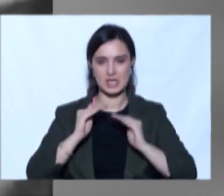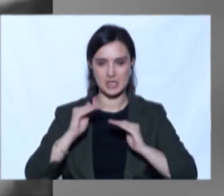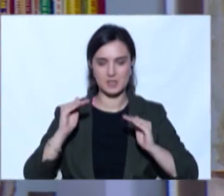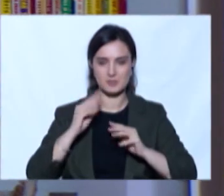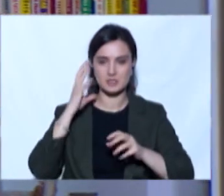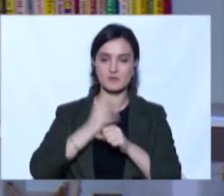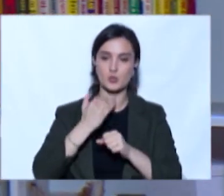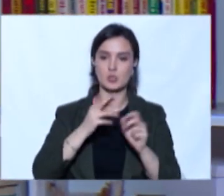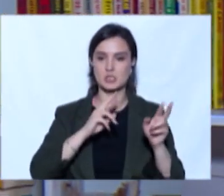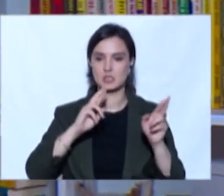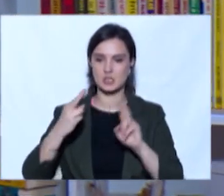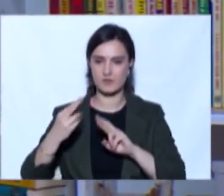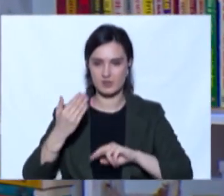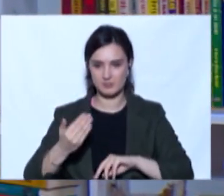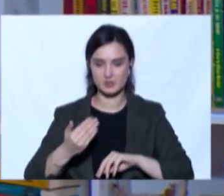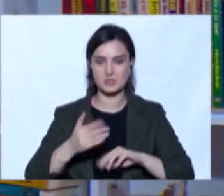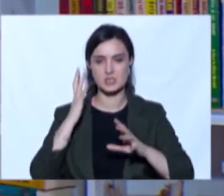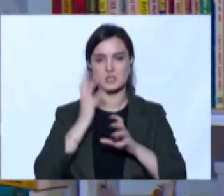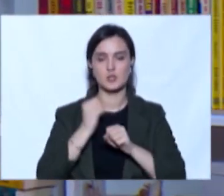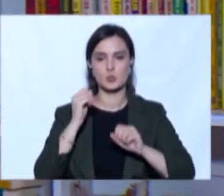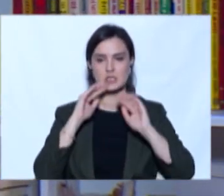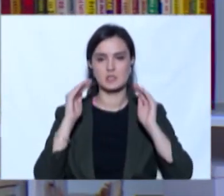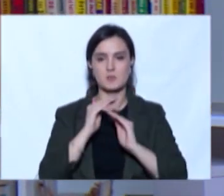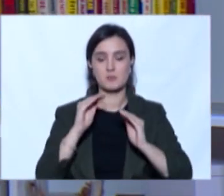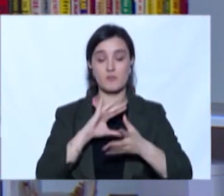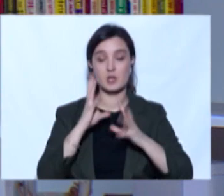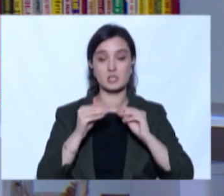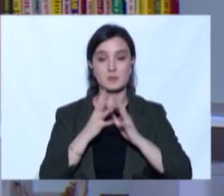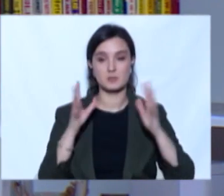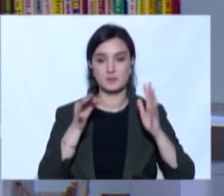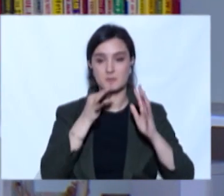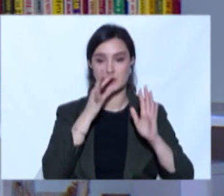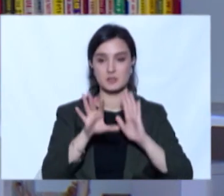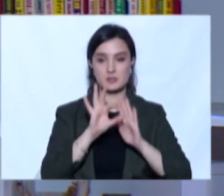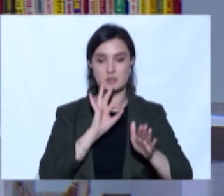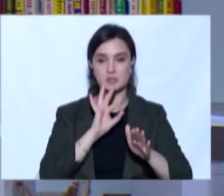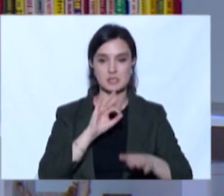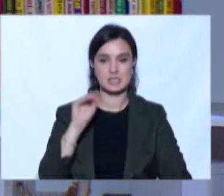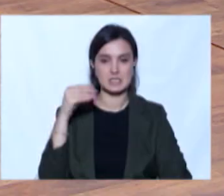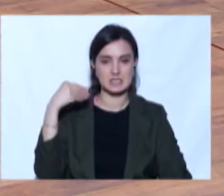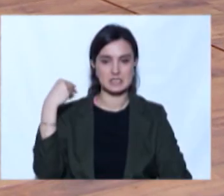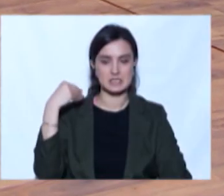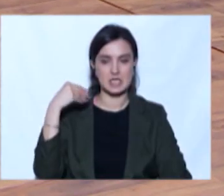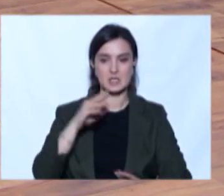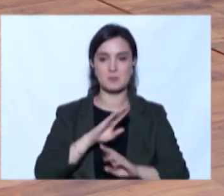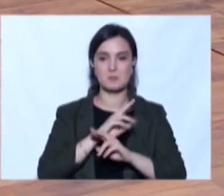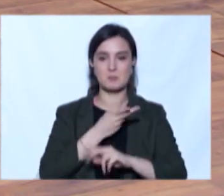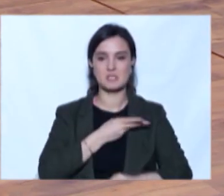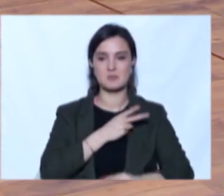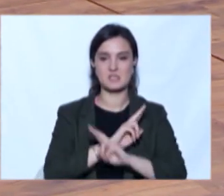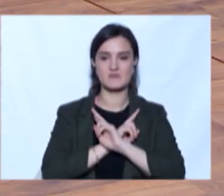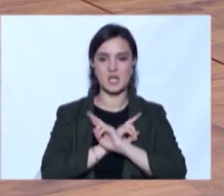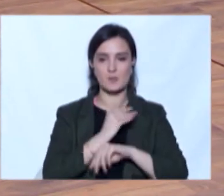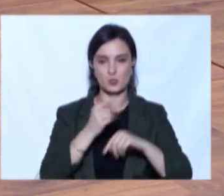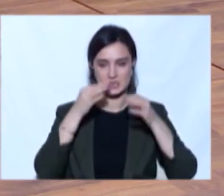სვანური ცეკვები. სვანური სიმღერებიდან ალბათ ყველაზე მეტად გამოვარჩევდი ზარს, რომელიც იყო მიცვალებულის დატირება